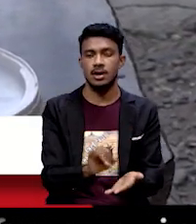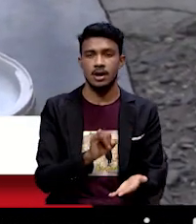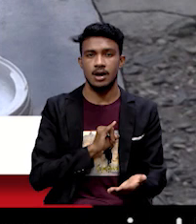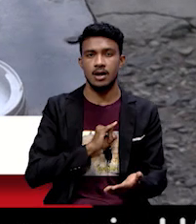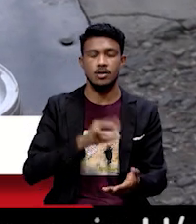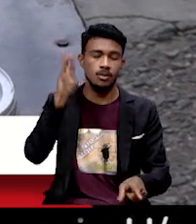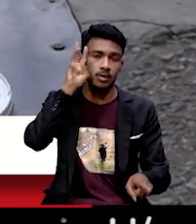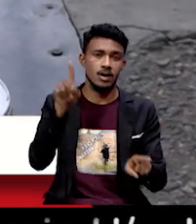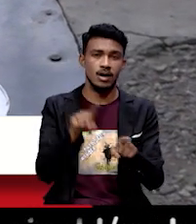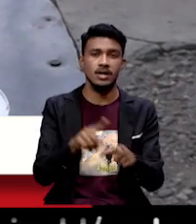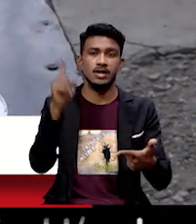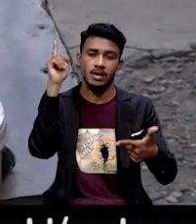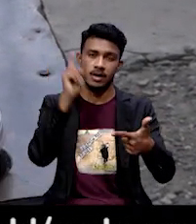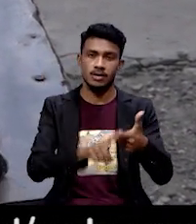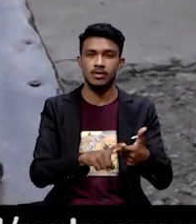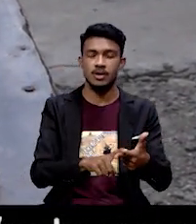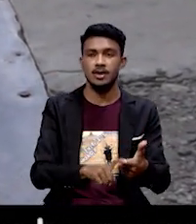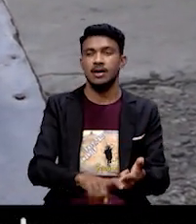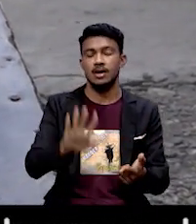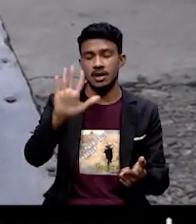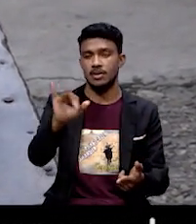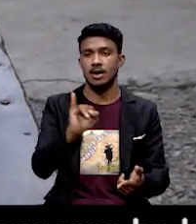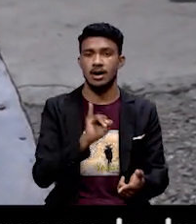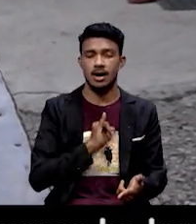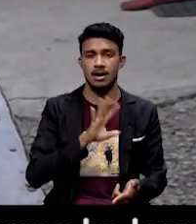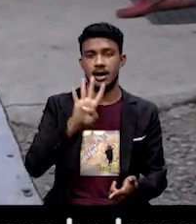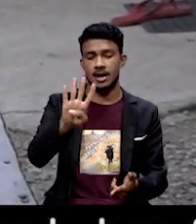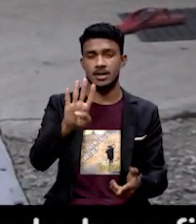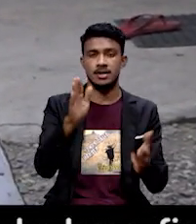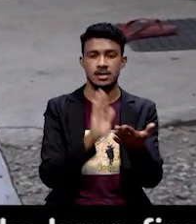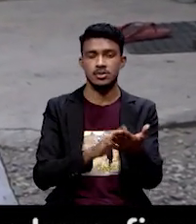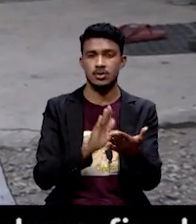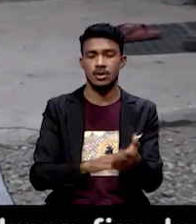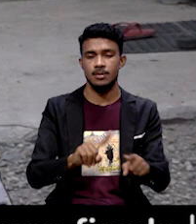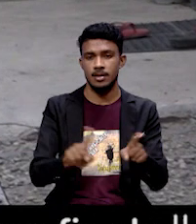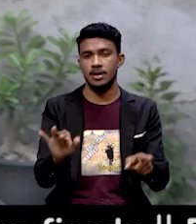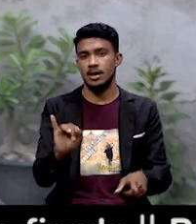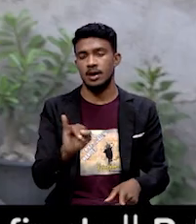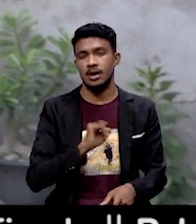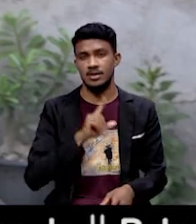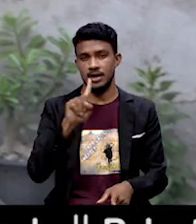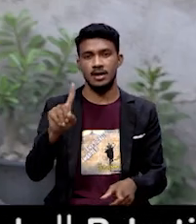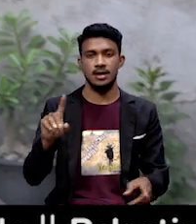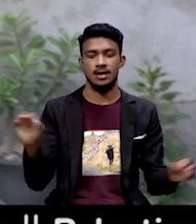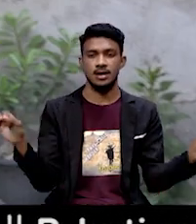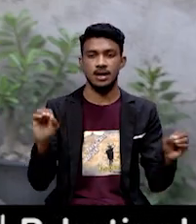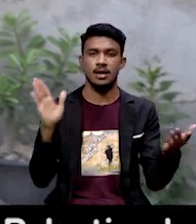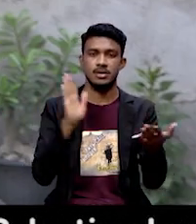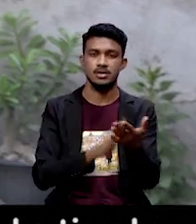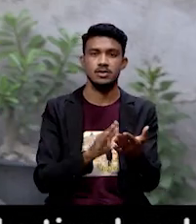nen lima nain hante sekolah hau hau ida ma lai sekolah hello ema sai